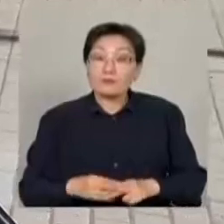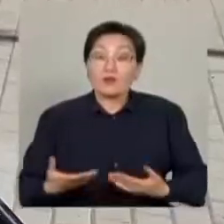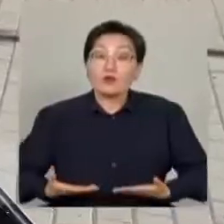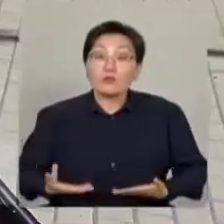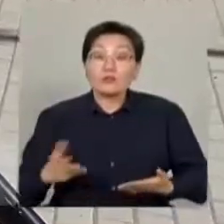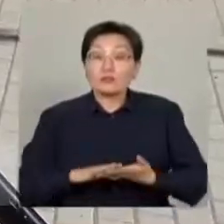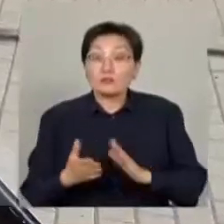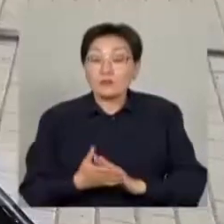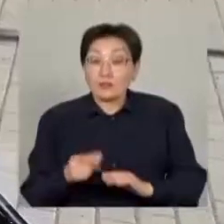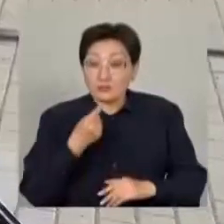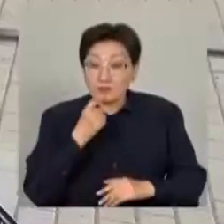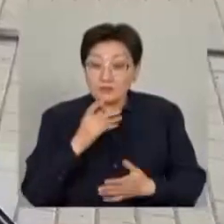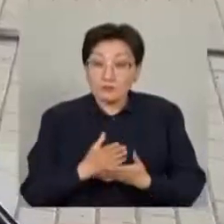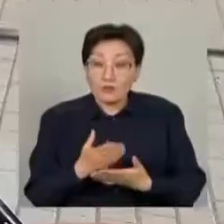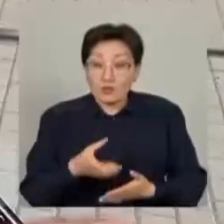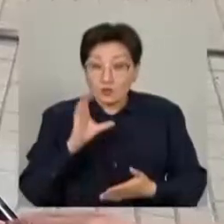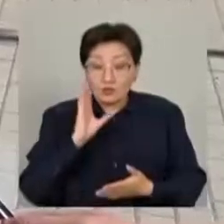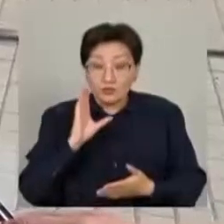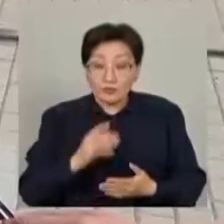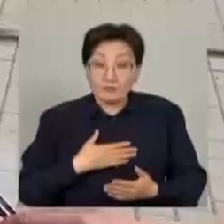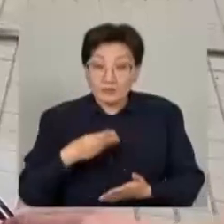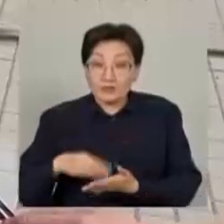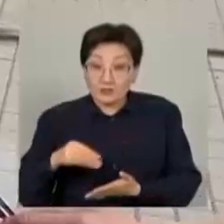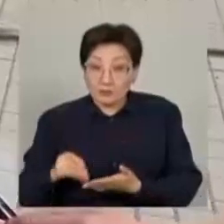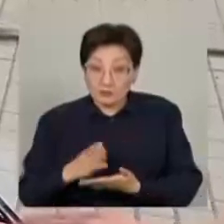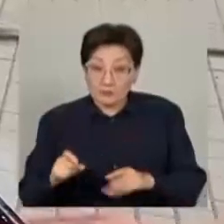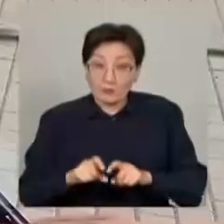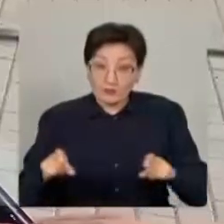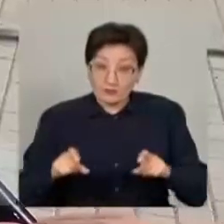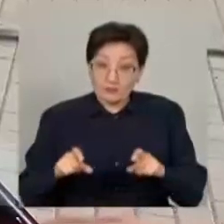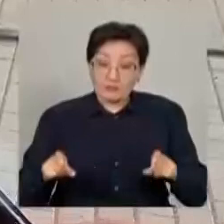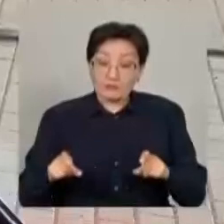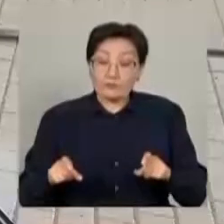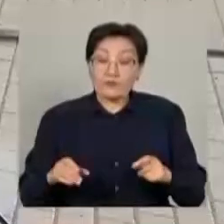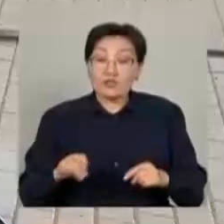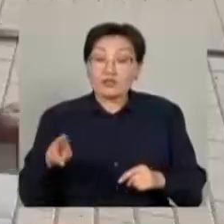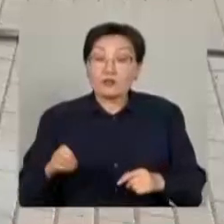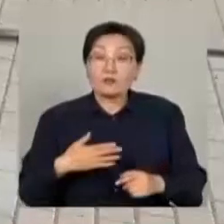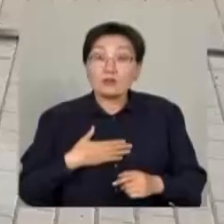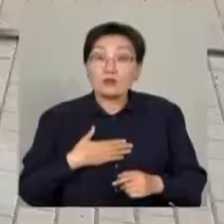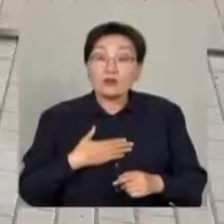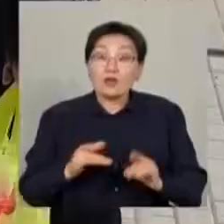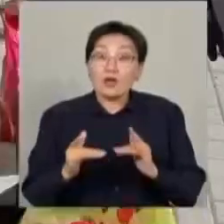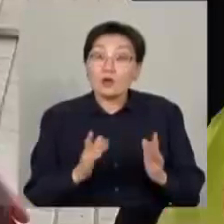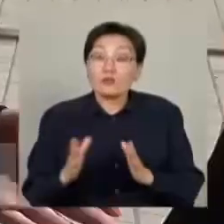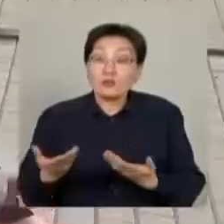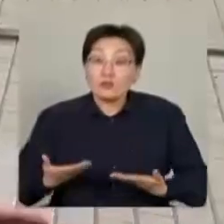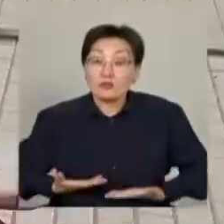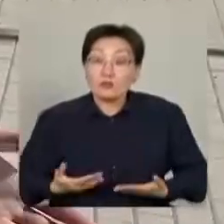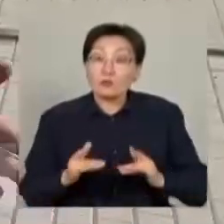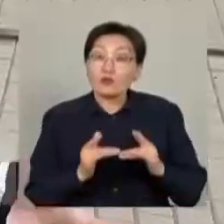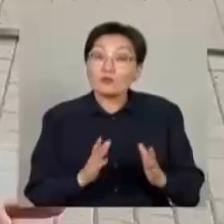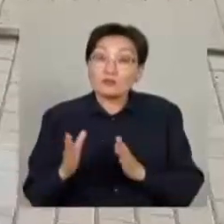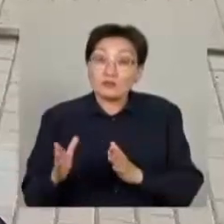жағдайларда қиындық келтіреді. Даже ішетін суды біз сатып алдық магазиндерден. Және де мен өзім общагада тұрамын, и вот сол